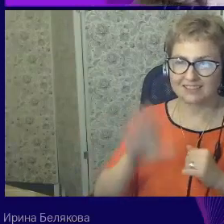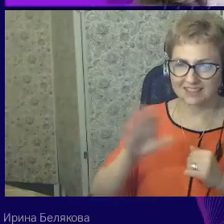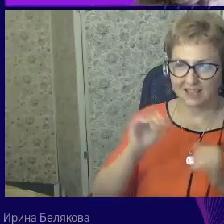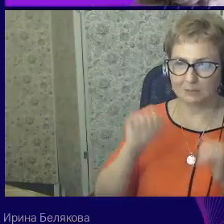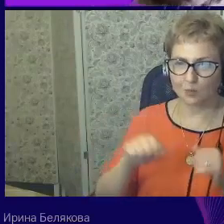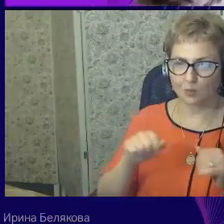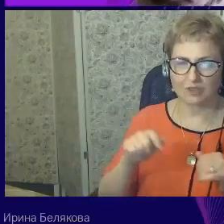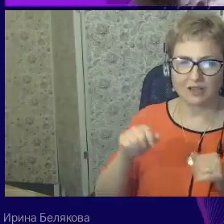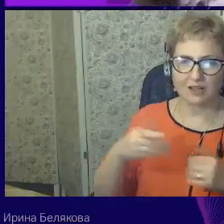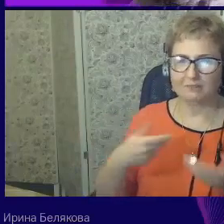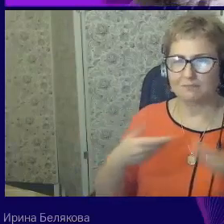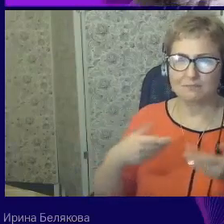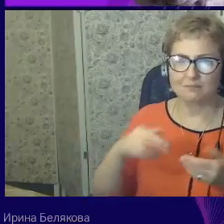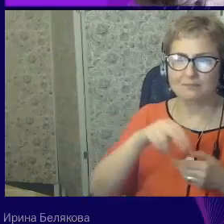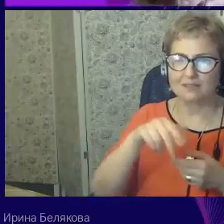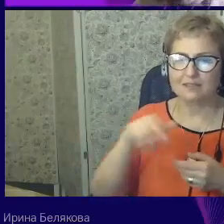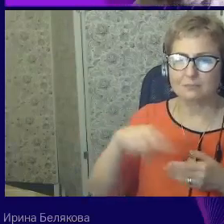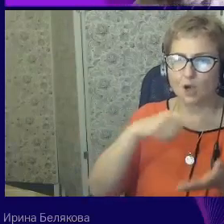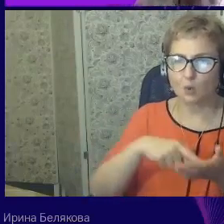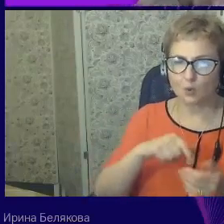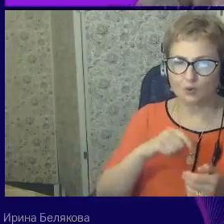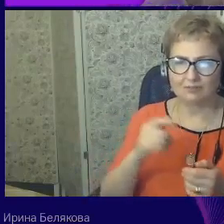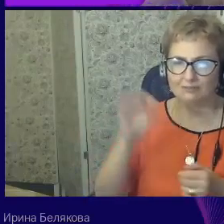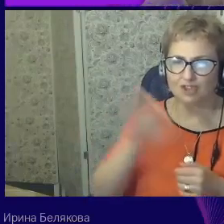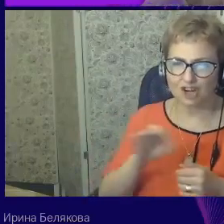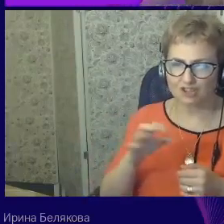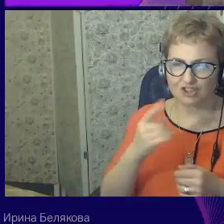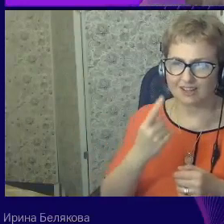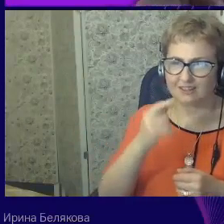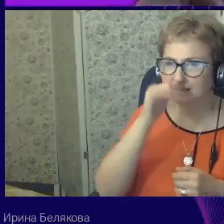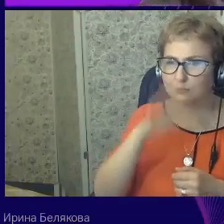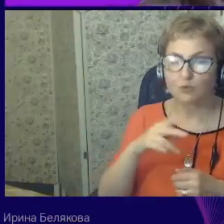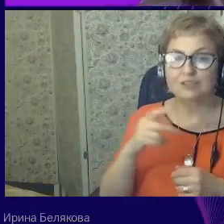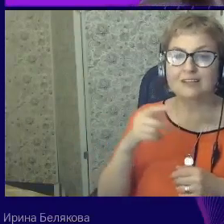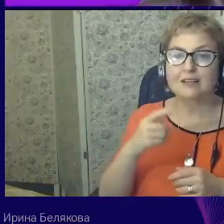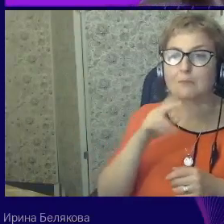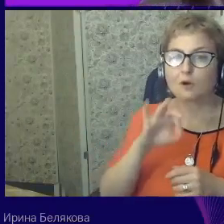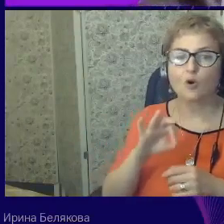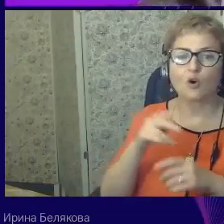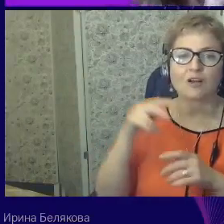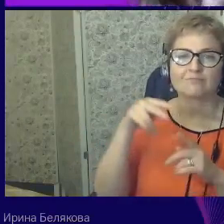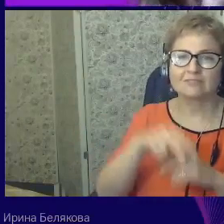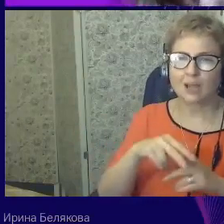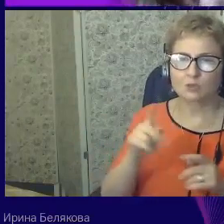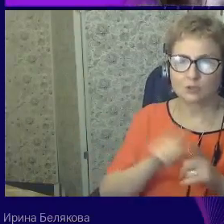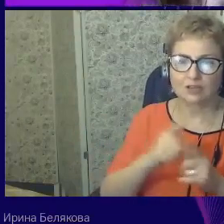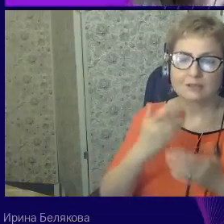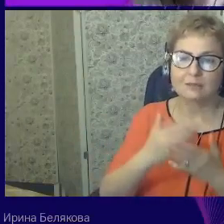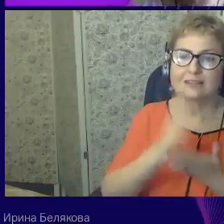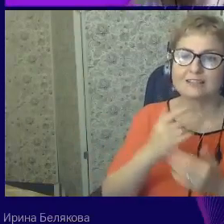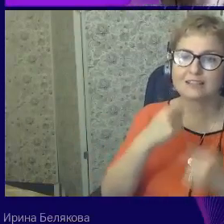передвигаться по городу одни, чаще всего не могут. Ну и про дозирование нагрузок я тоже говорила. Есть люди, которые говорят, допустим, у нас